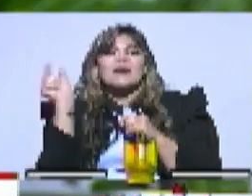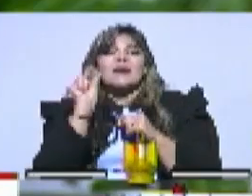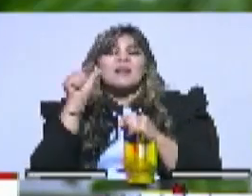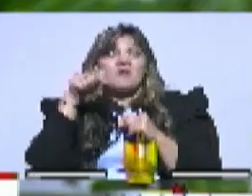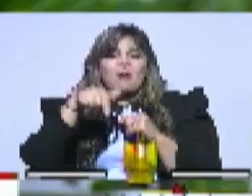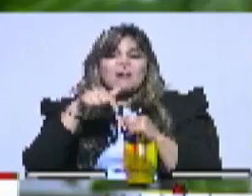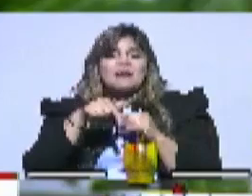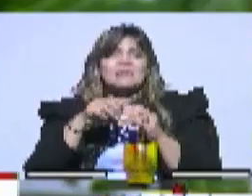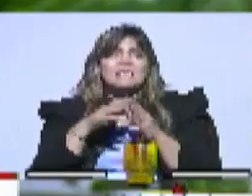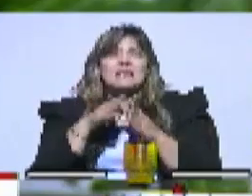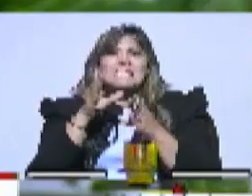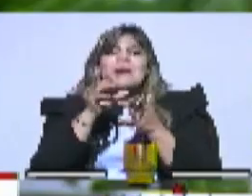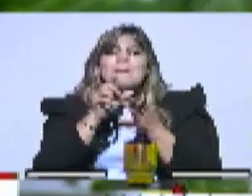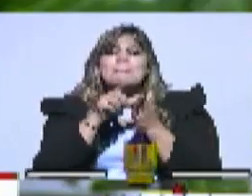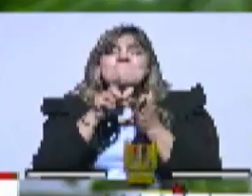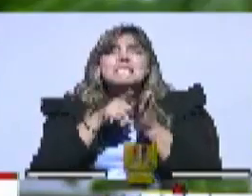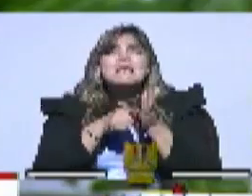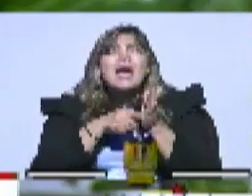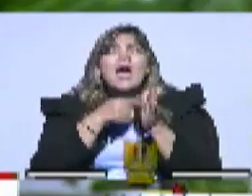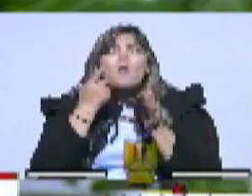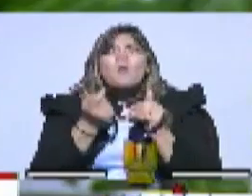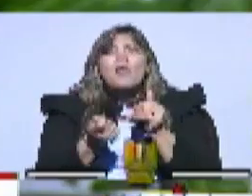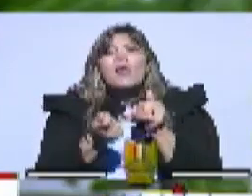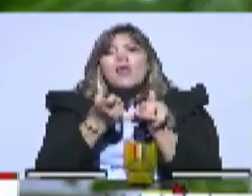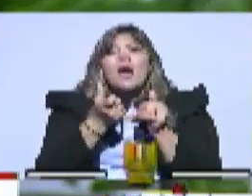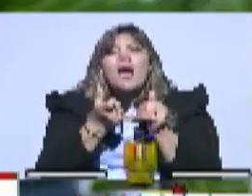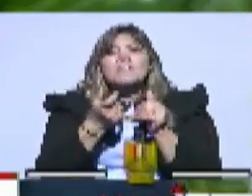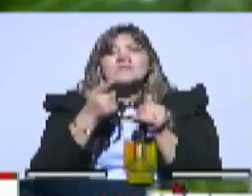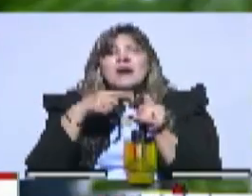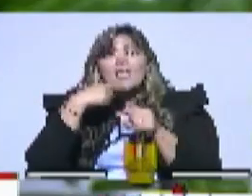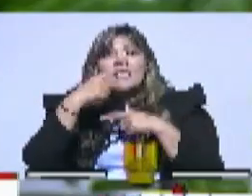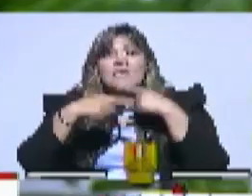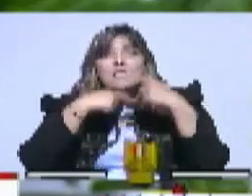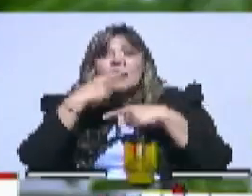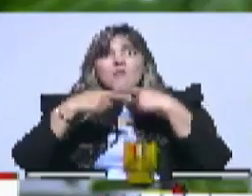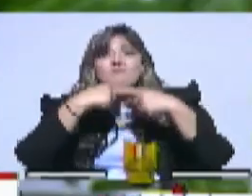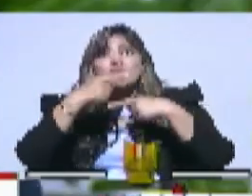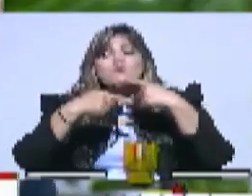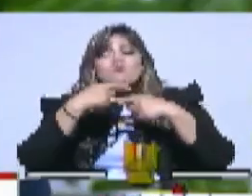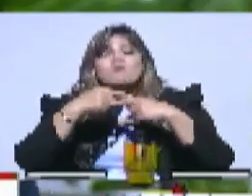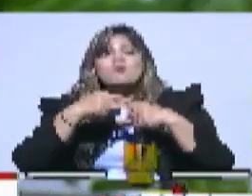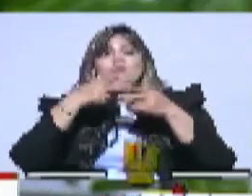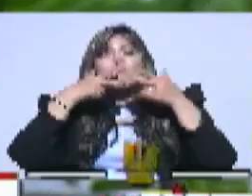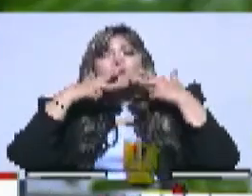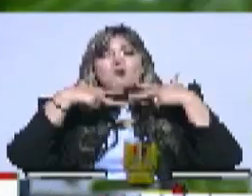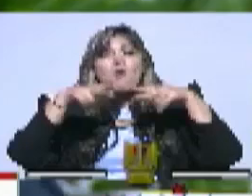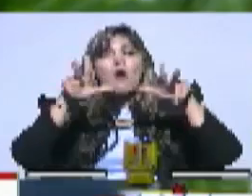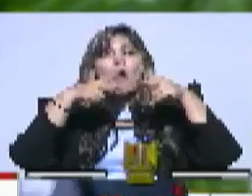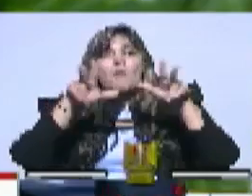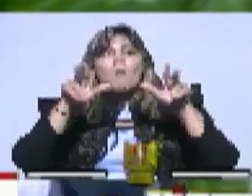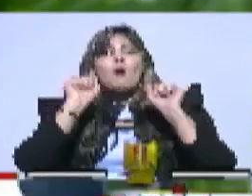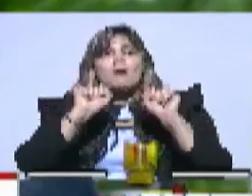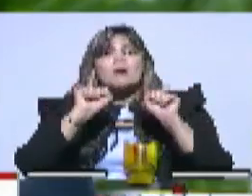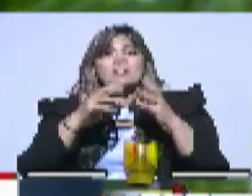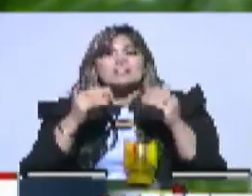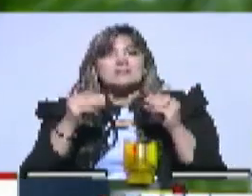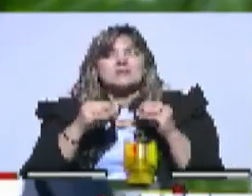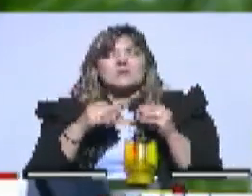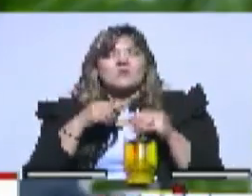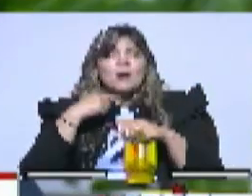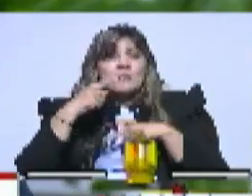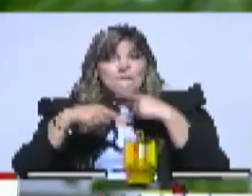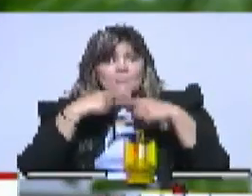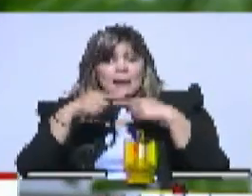هذا الحدث من أول لحظة وحتى هذا اليوم، وأعتقد أنها مكملة في الأيام الجاية